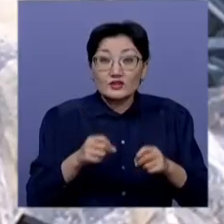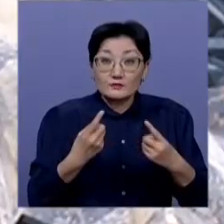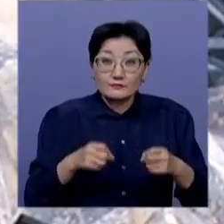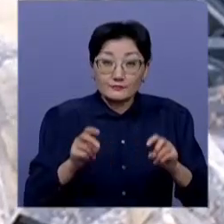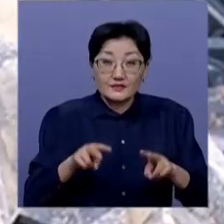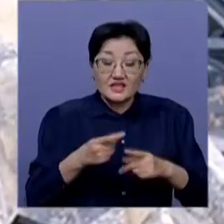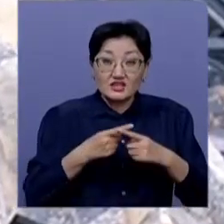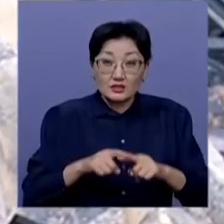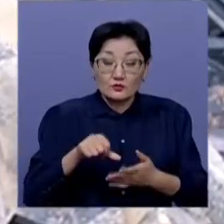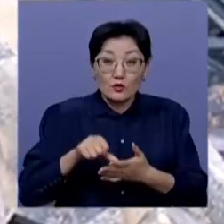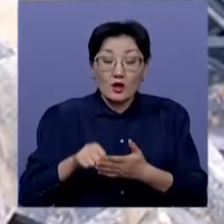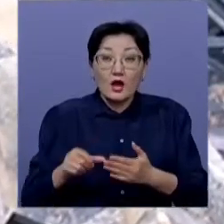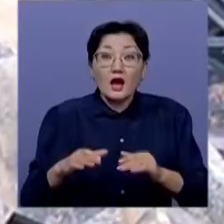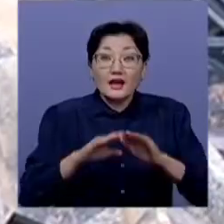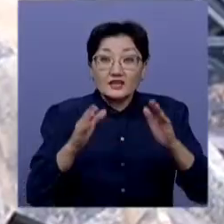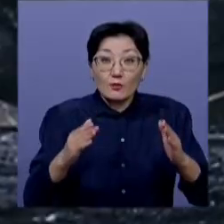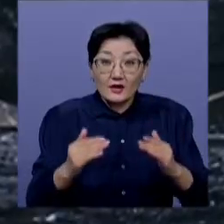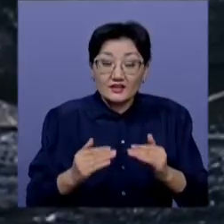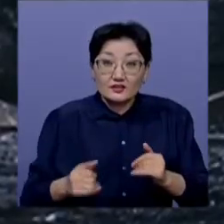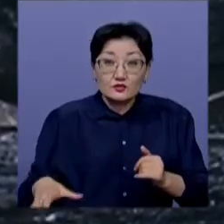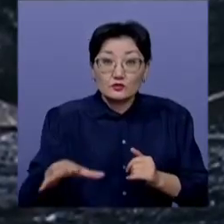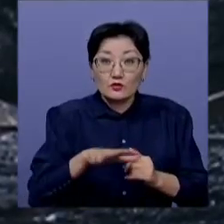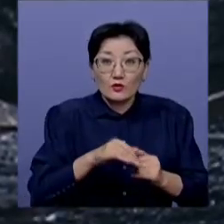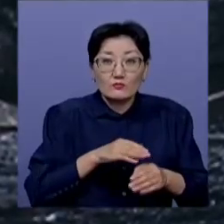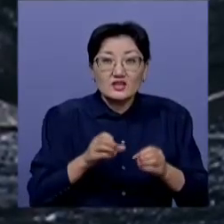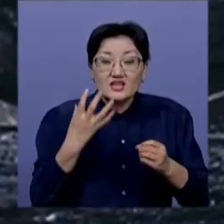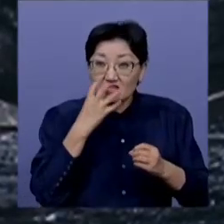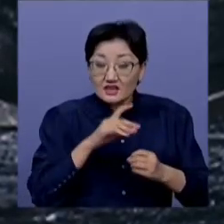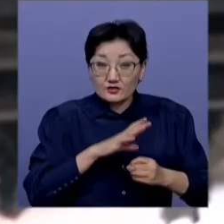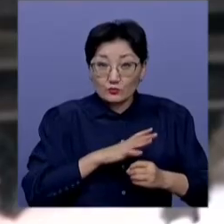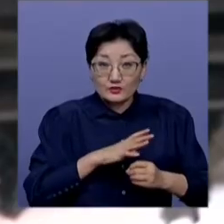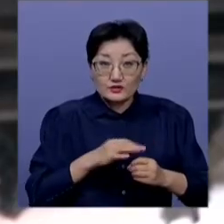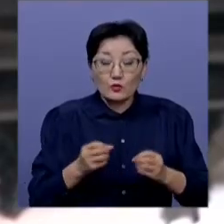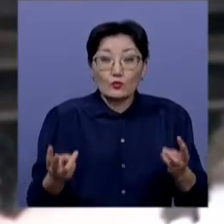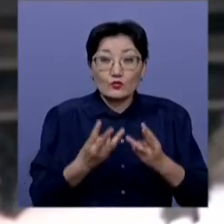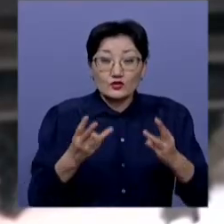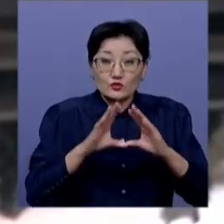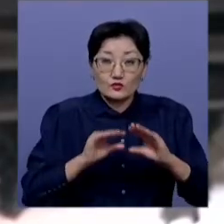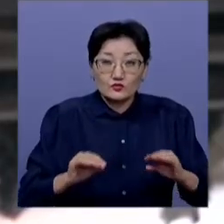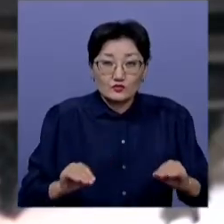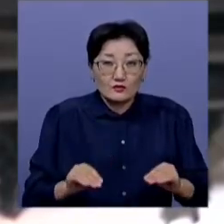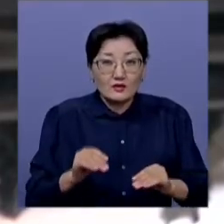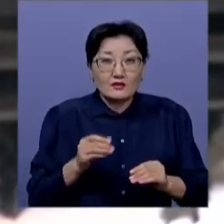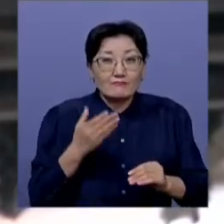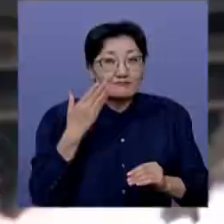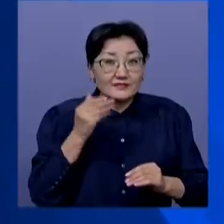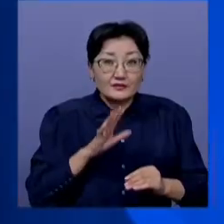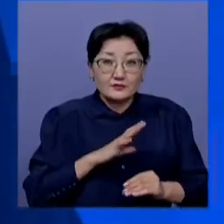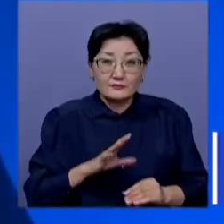Темір жабындылардан жасалған ангардың маңы бет қаратпас ыстық болғандықтан өртті сөндіру де оңайға